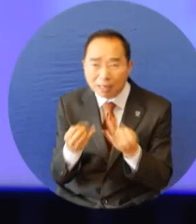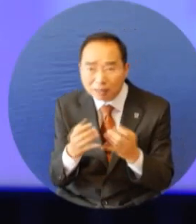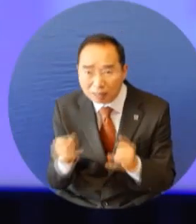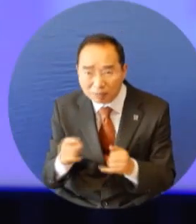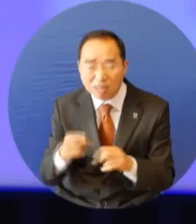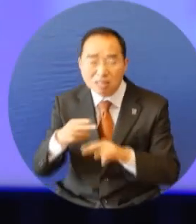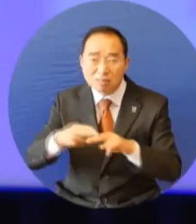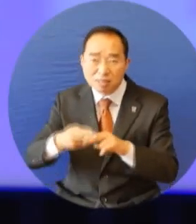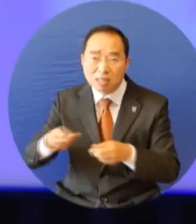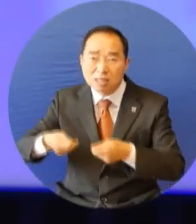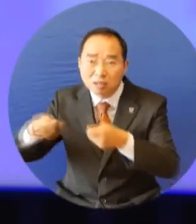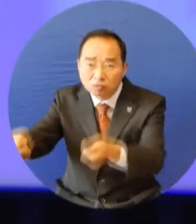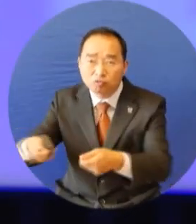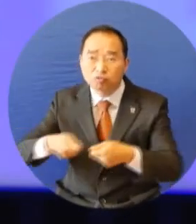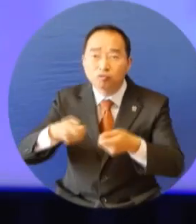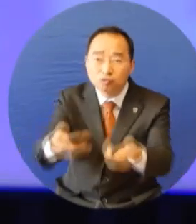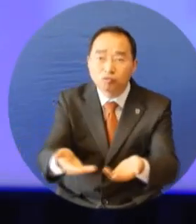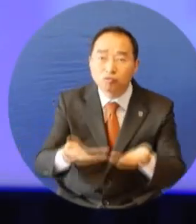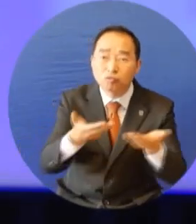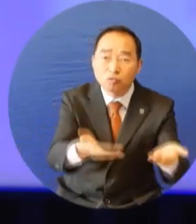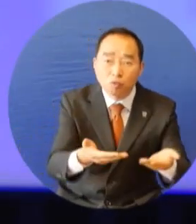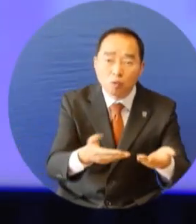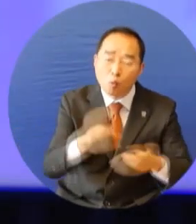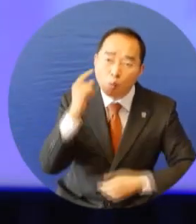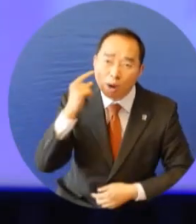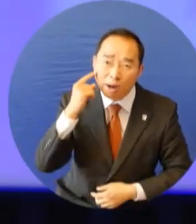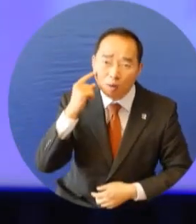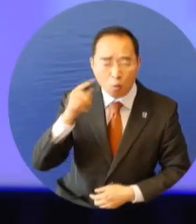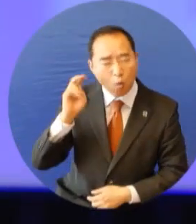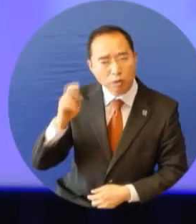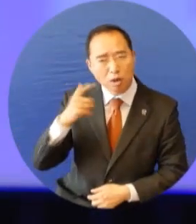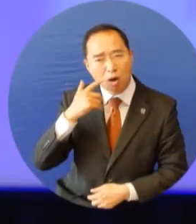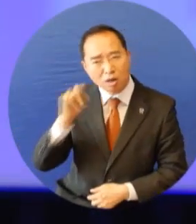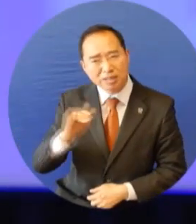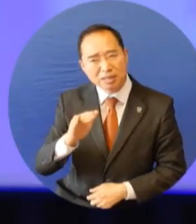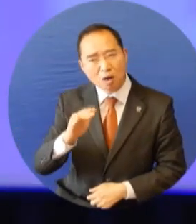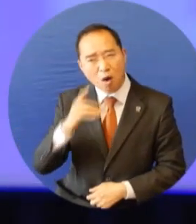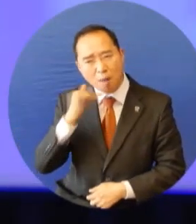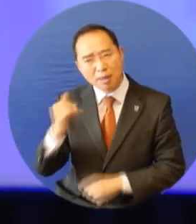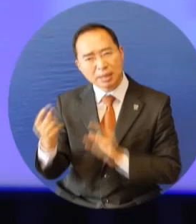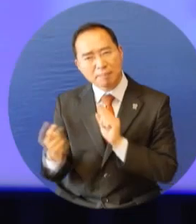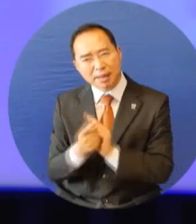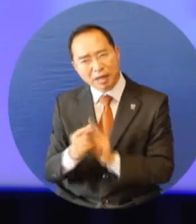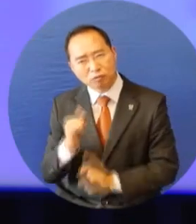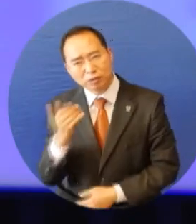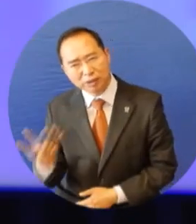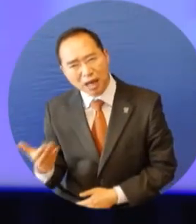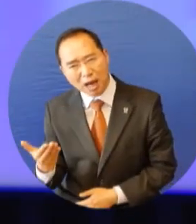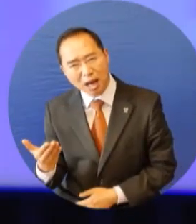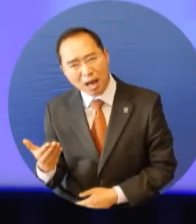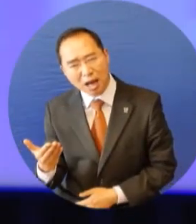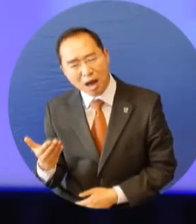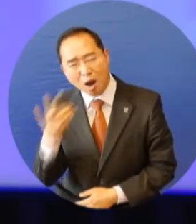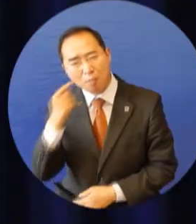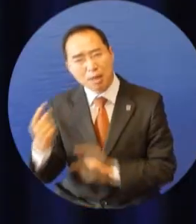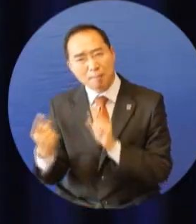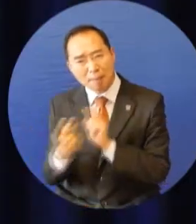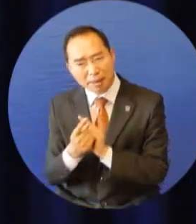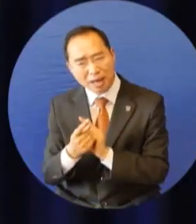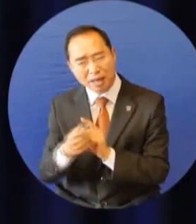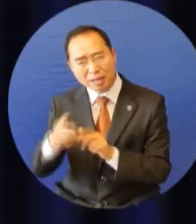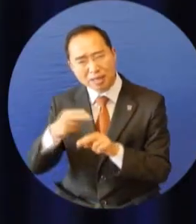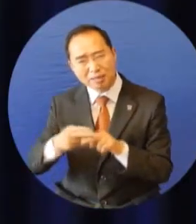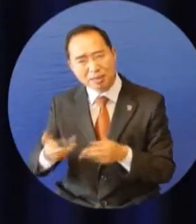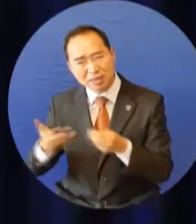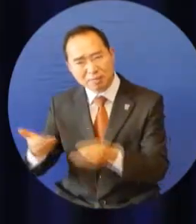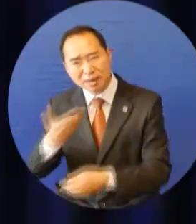그 다음에 또 내가 전국을 떠돌아다니면서 많은 사람들에게 음식을 했던 부분도